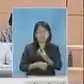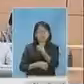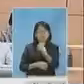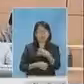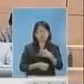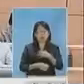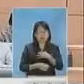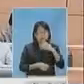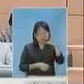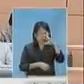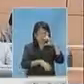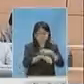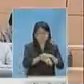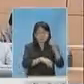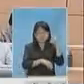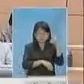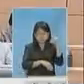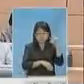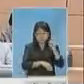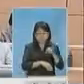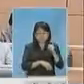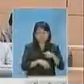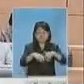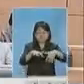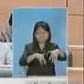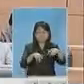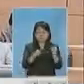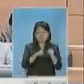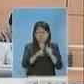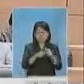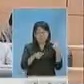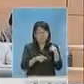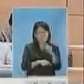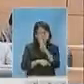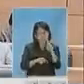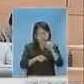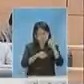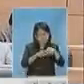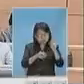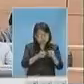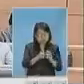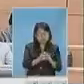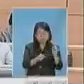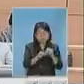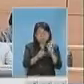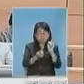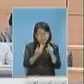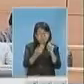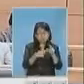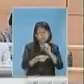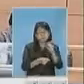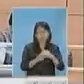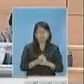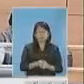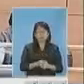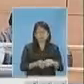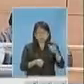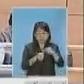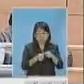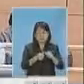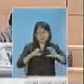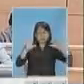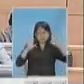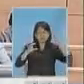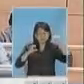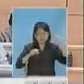การพันตำรวจโททักษิณเพราะประชาชนเลงโหวตในายโพลว่าจำผลงานรัฐบาลชุดที่แล้วได้